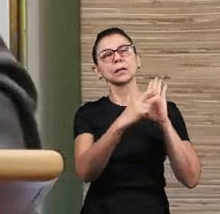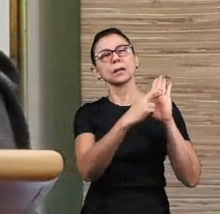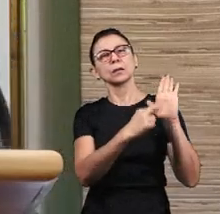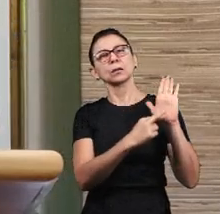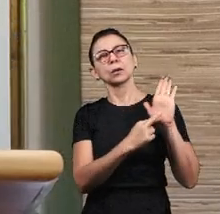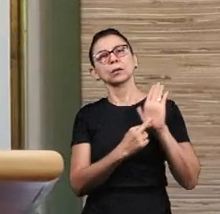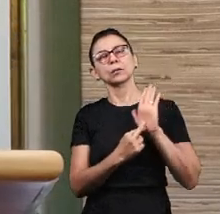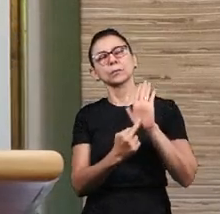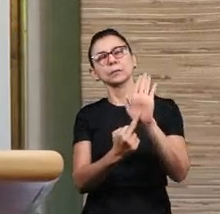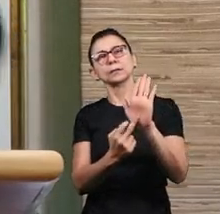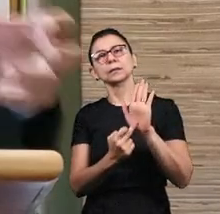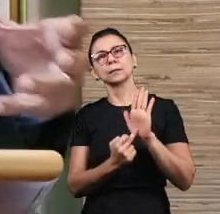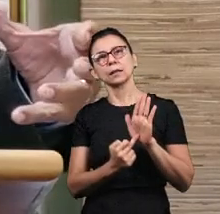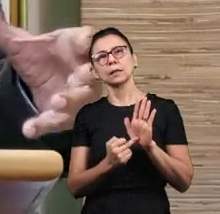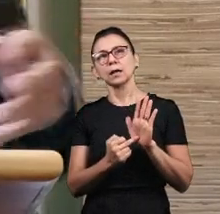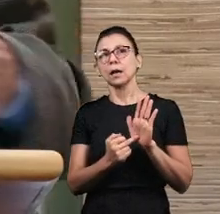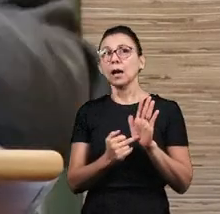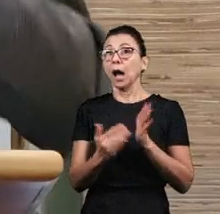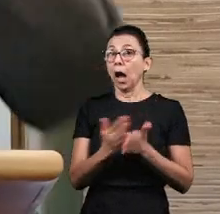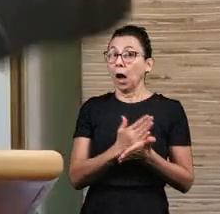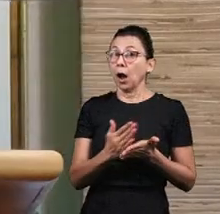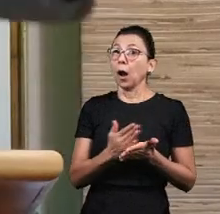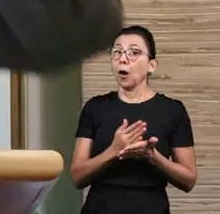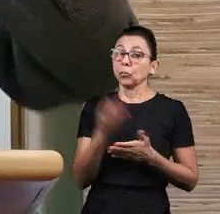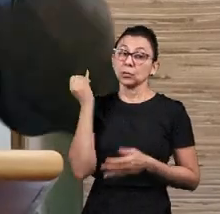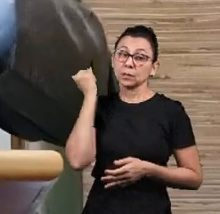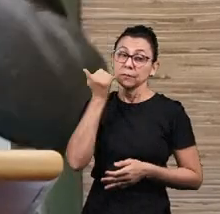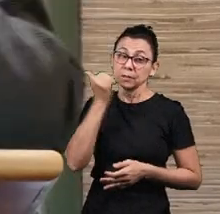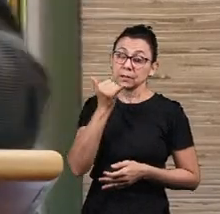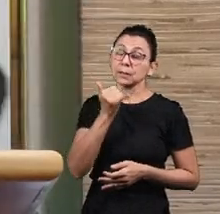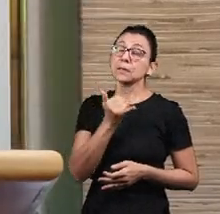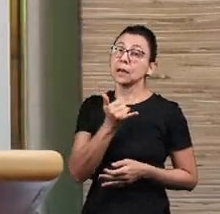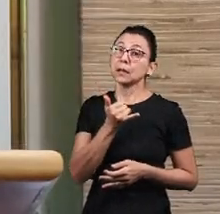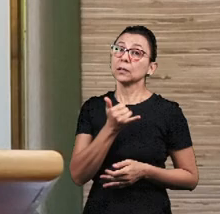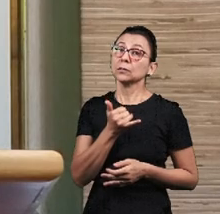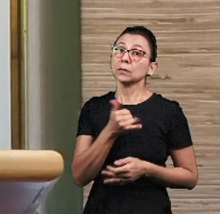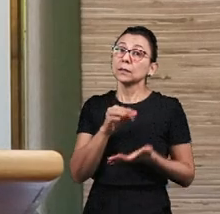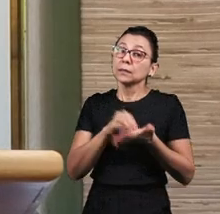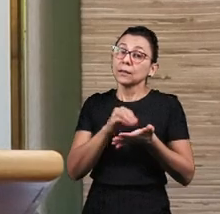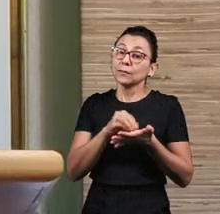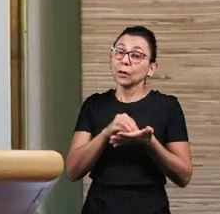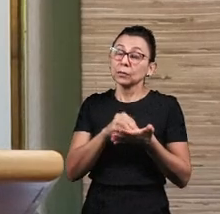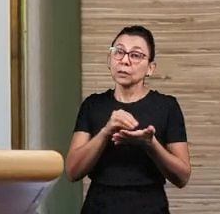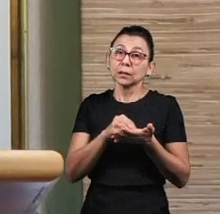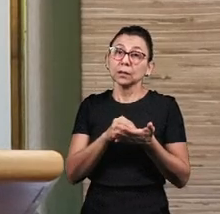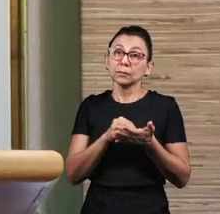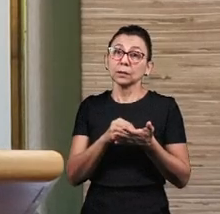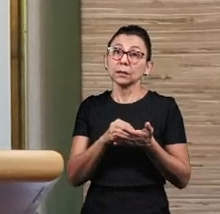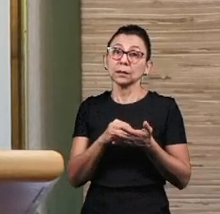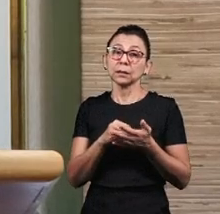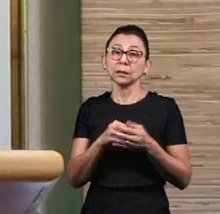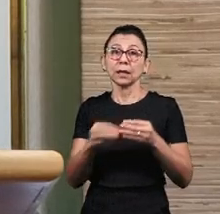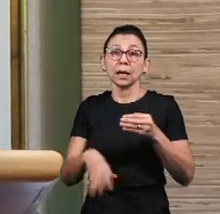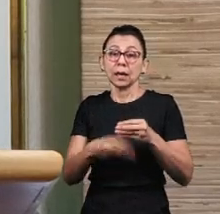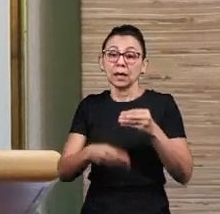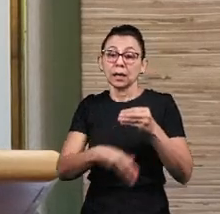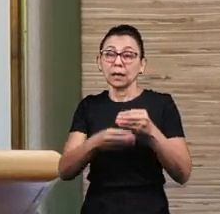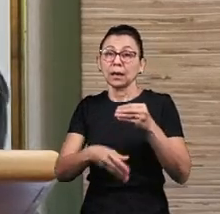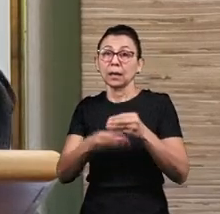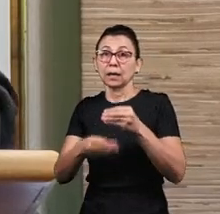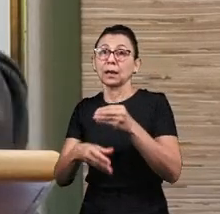week-end, nous ont communiqué que cette semaine, ils vont compléter ce qui n'a pas été possible de faire